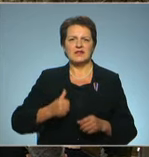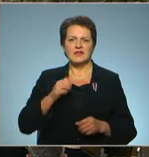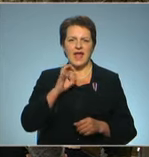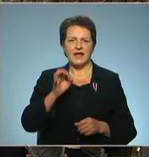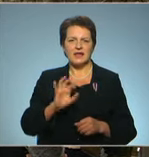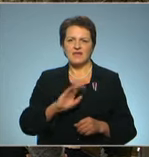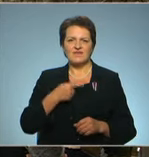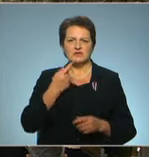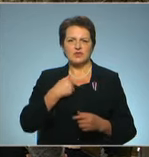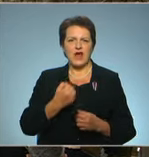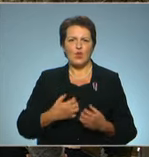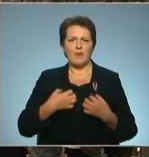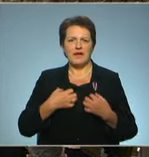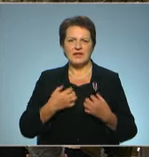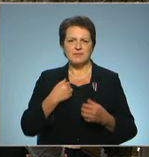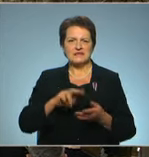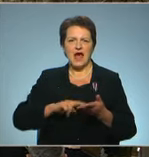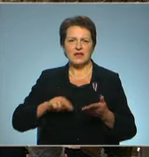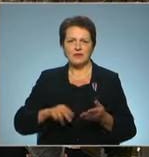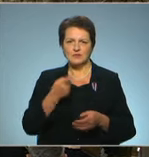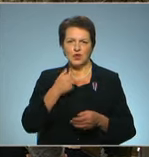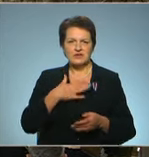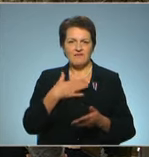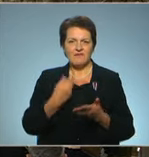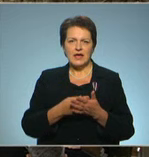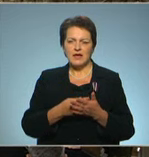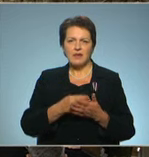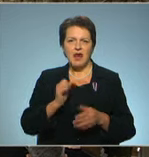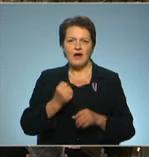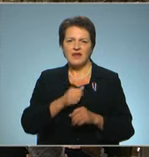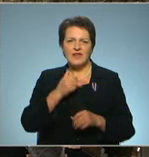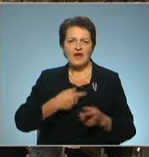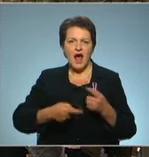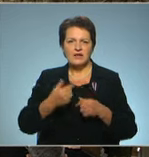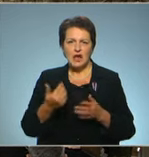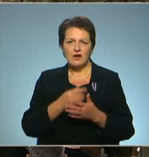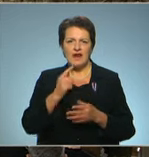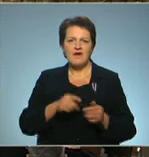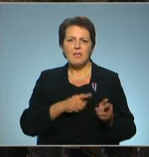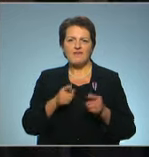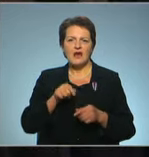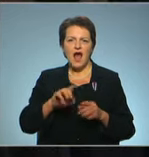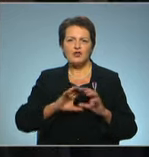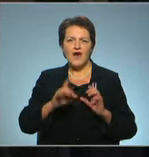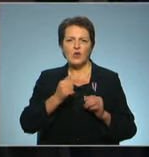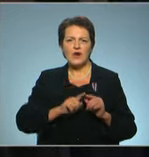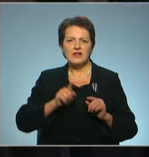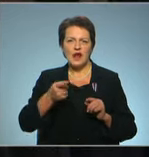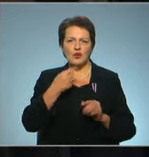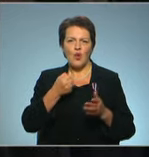no savām vērtībām, lai gan nevar atjaunoties, nevar pat pārvietoties kādu vagonu tālāk no gala